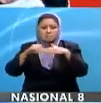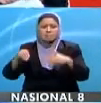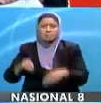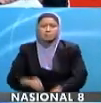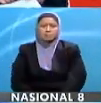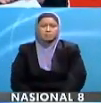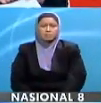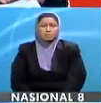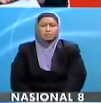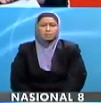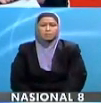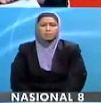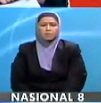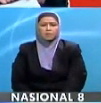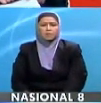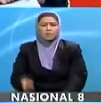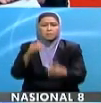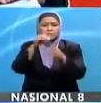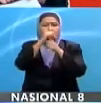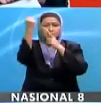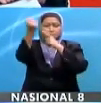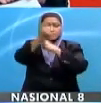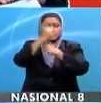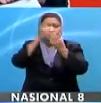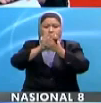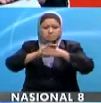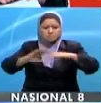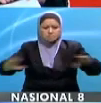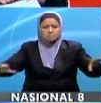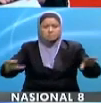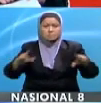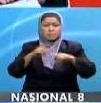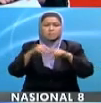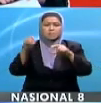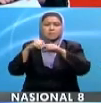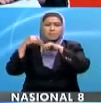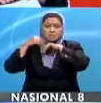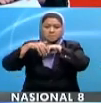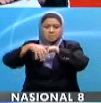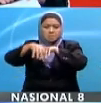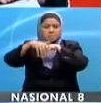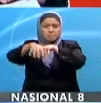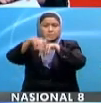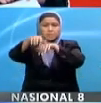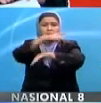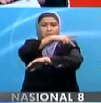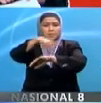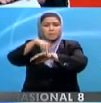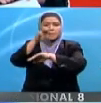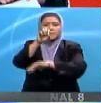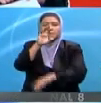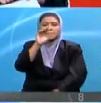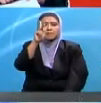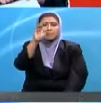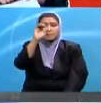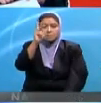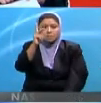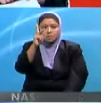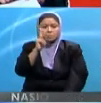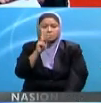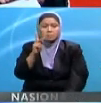Kita ke perkembangan lain. Keadaan keselamatan semasa Himpunan Rakyat Bersatu di Pada Merbok di Ibu Negara hari ini pada